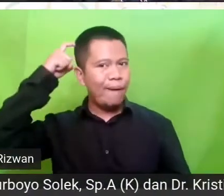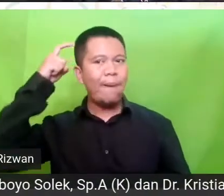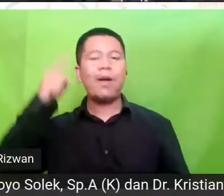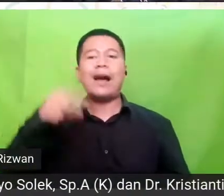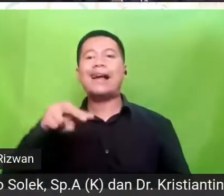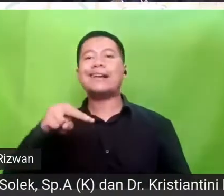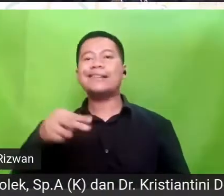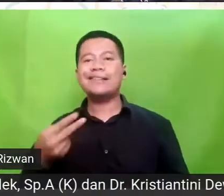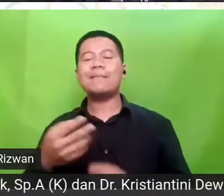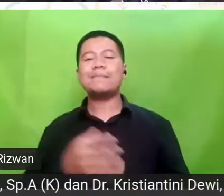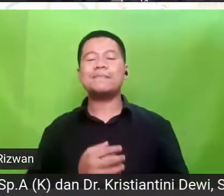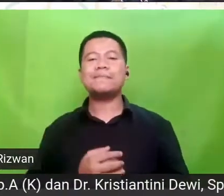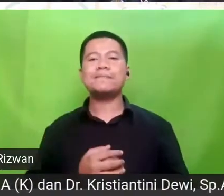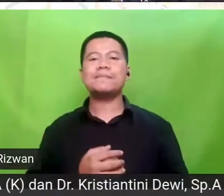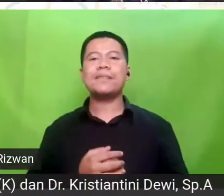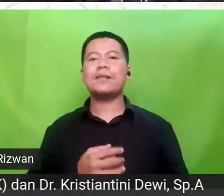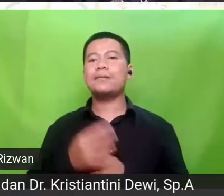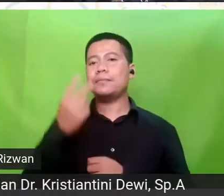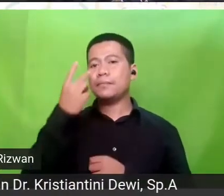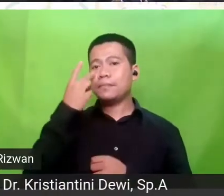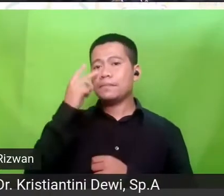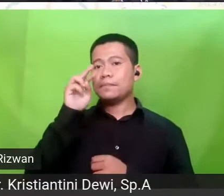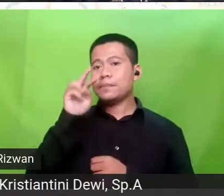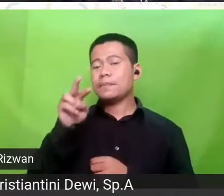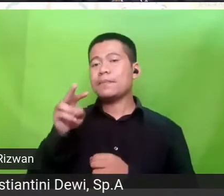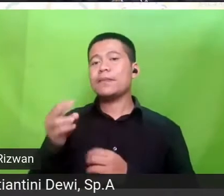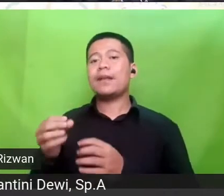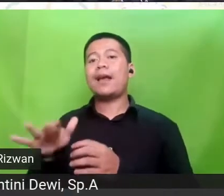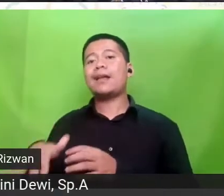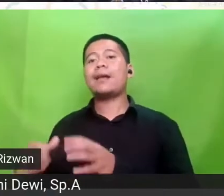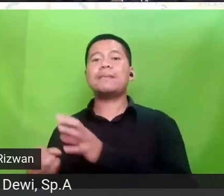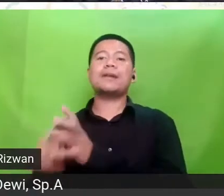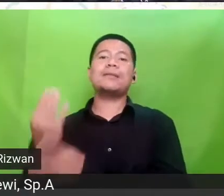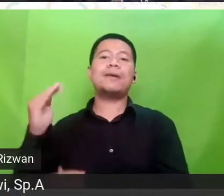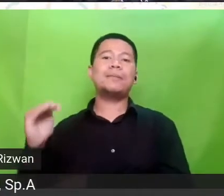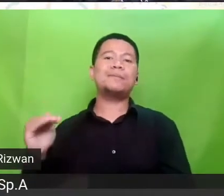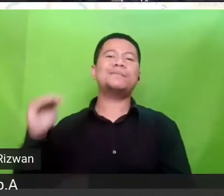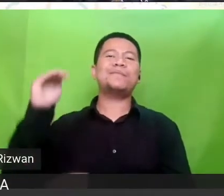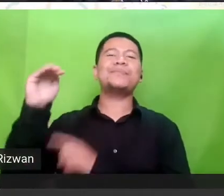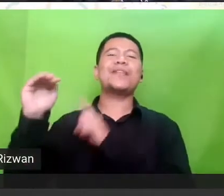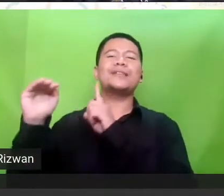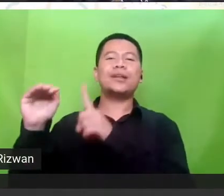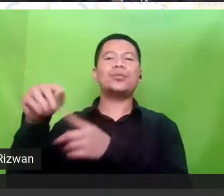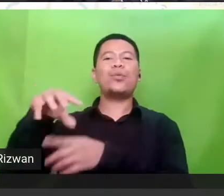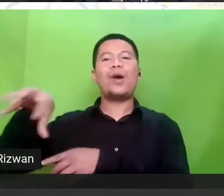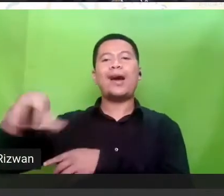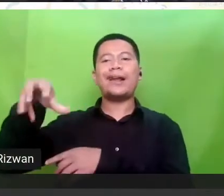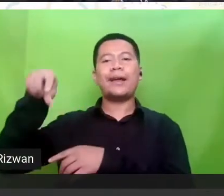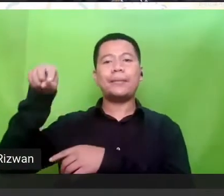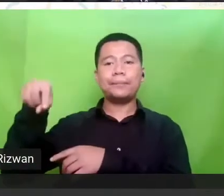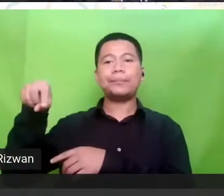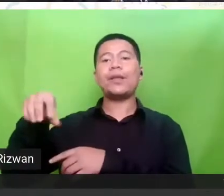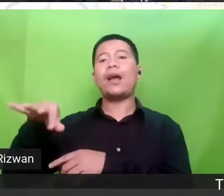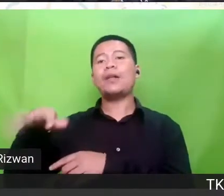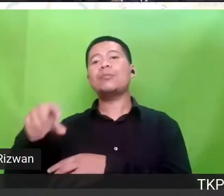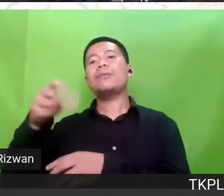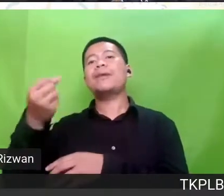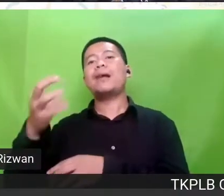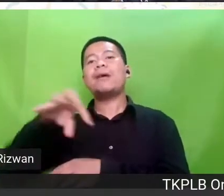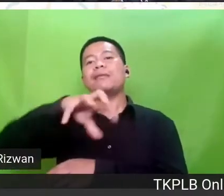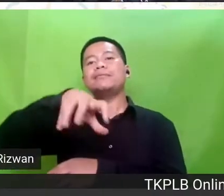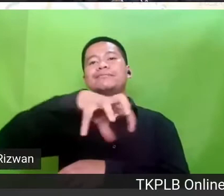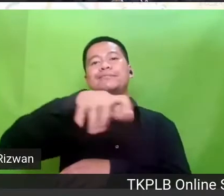kita lihat perkembangan seorang anak di salah satu area itu, atau beberapa area tadi, area